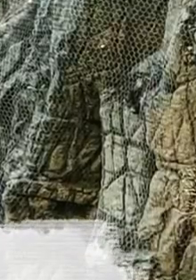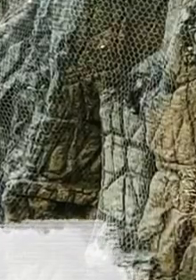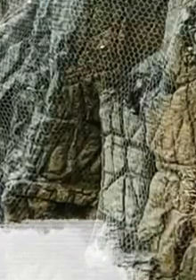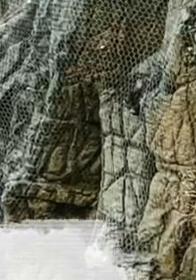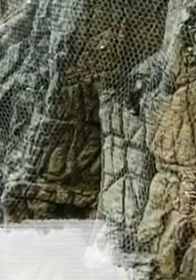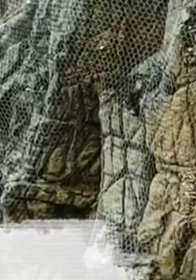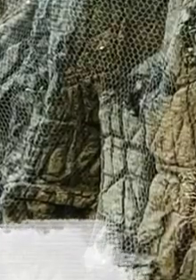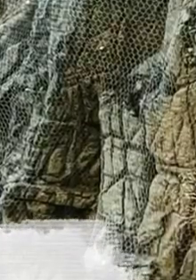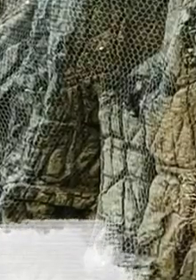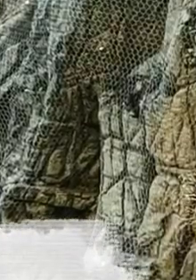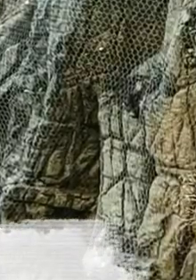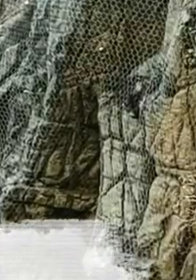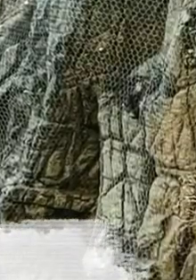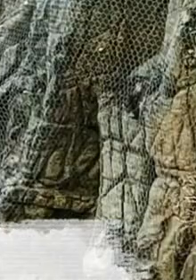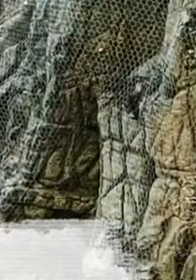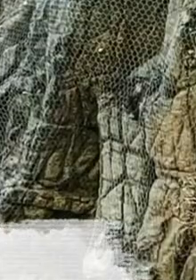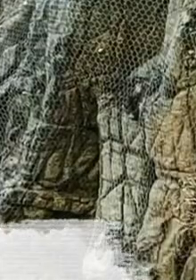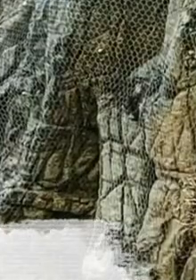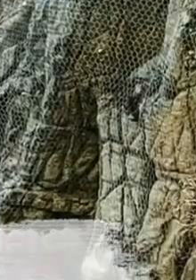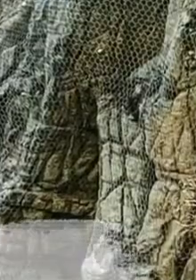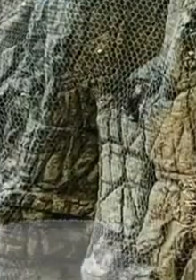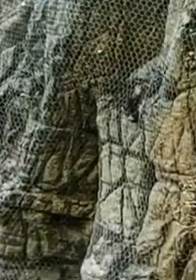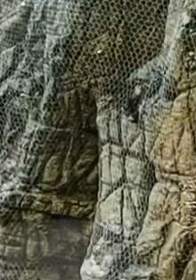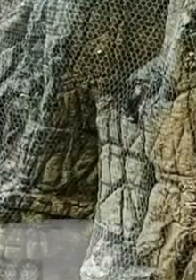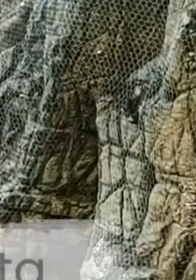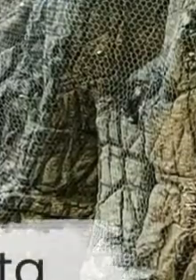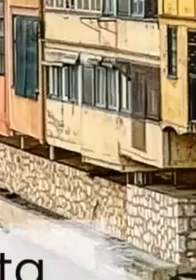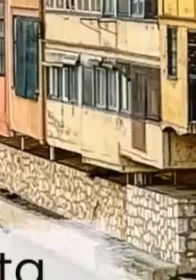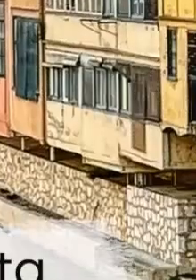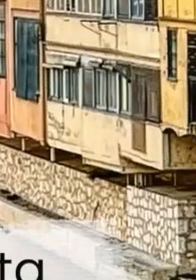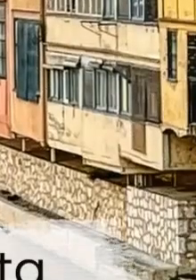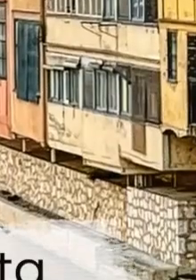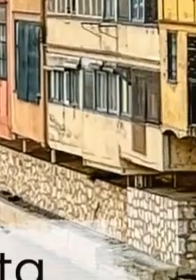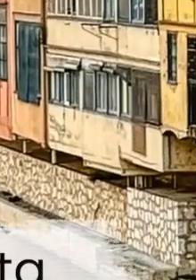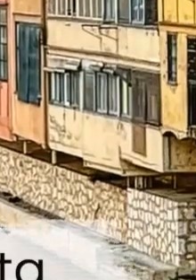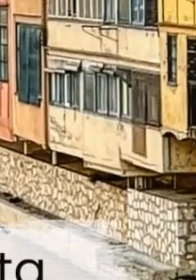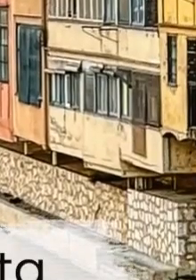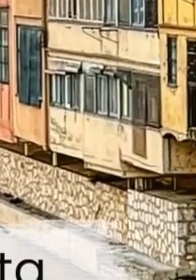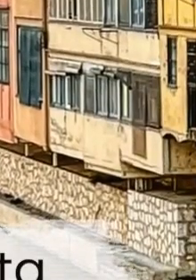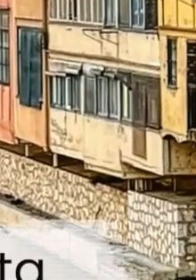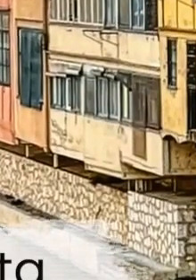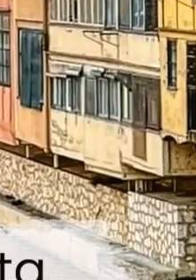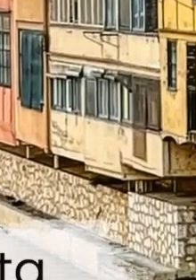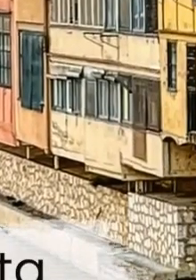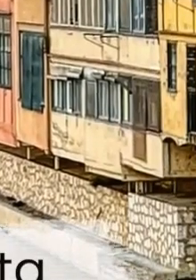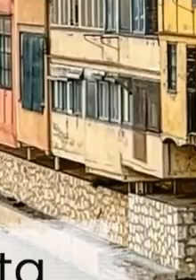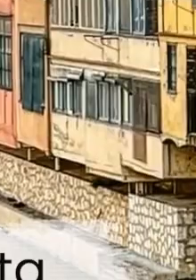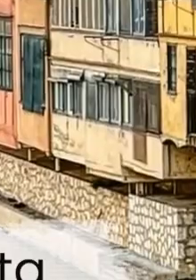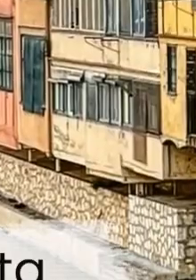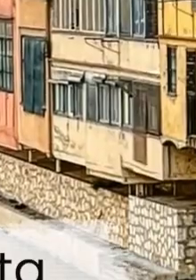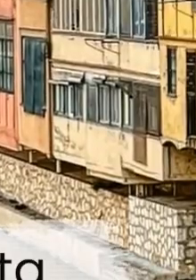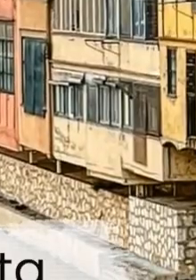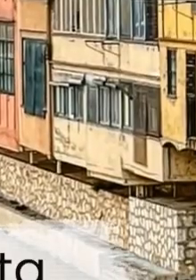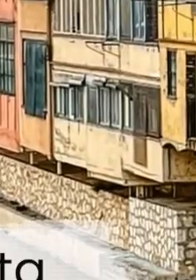Hallo, ich bin Holger Bernhard und stolzer Preisträger. Noch nie habe ich in meiner über 40-jährigen Tätigkeit als Journalist